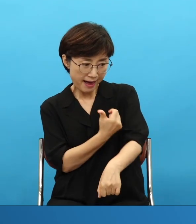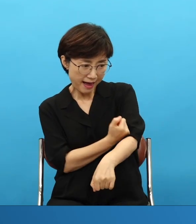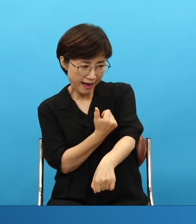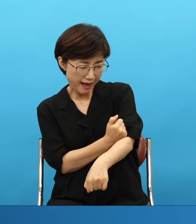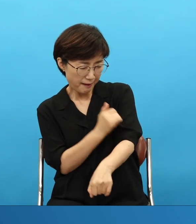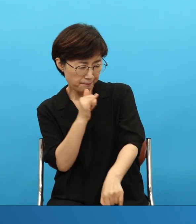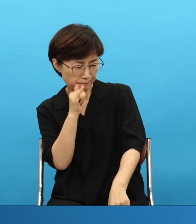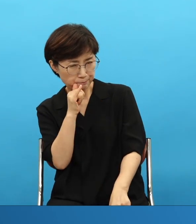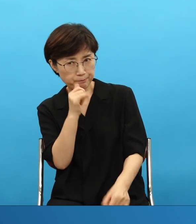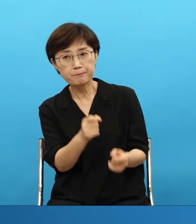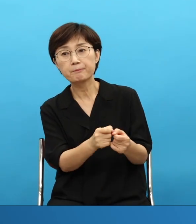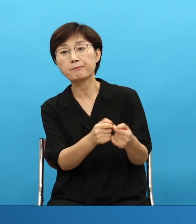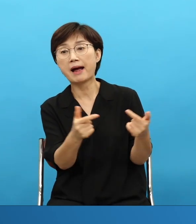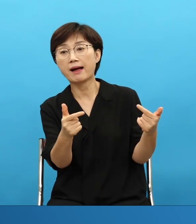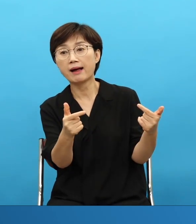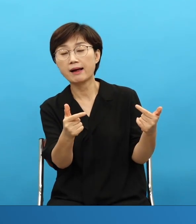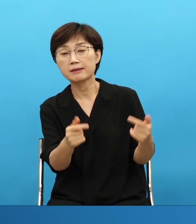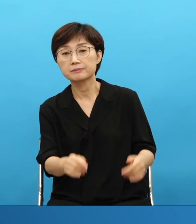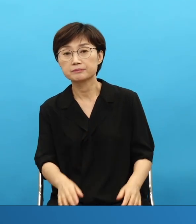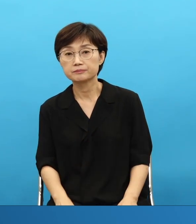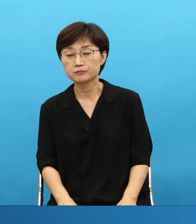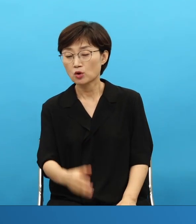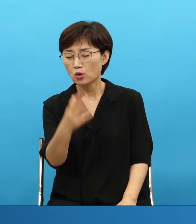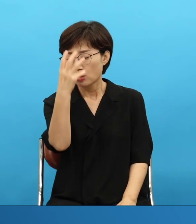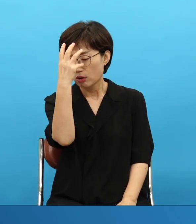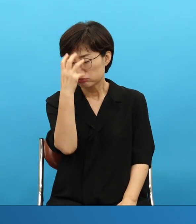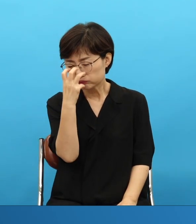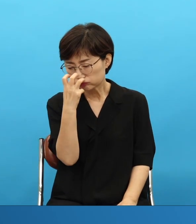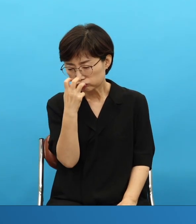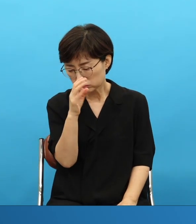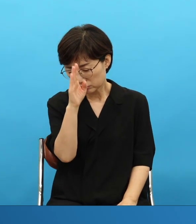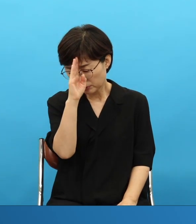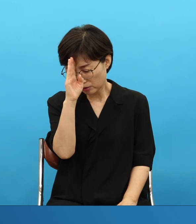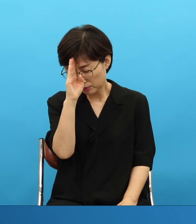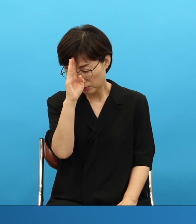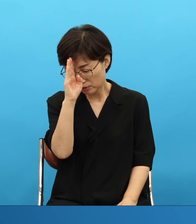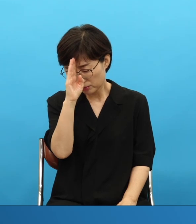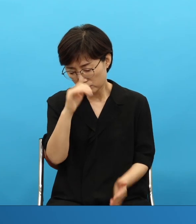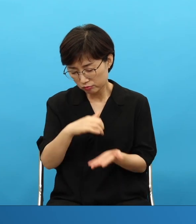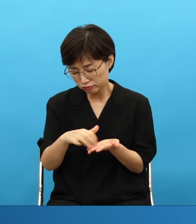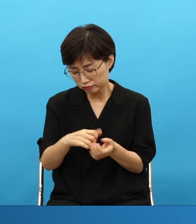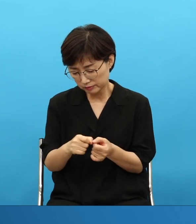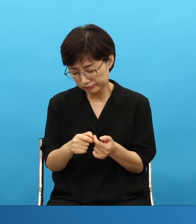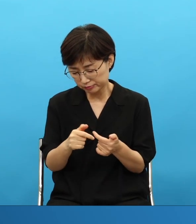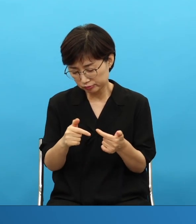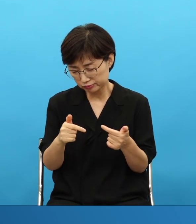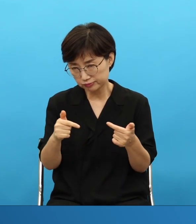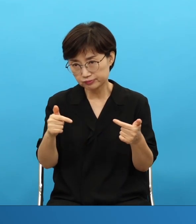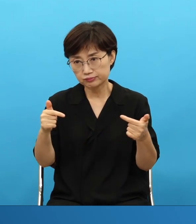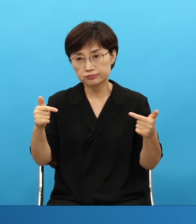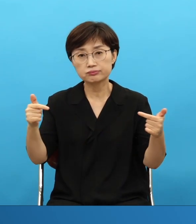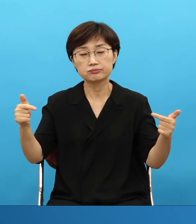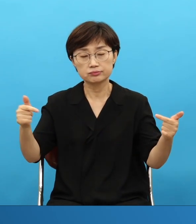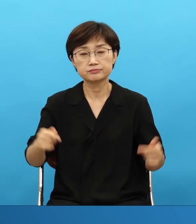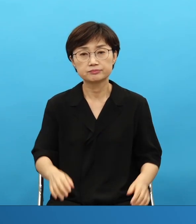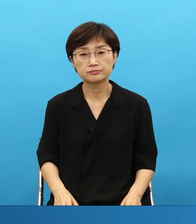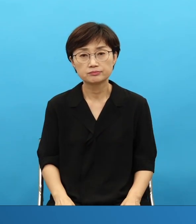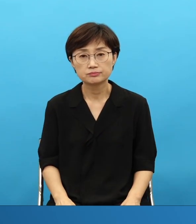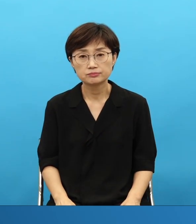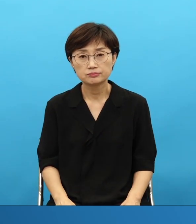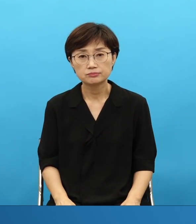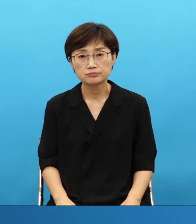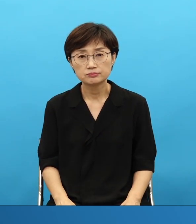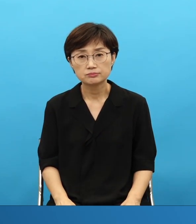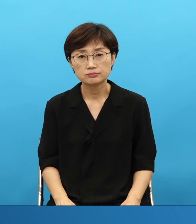drugs. 뭐 우울증 환자가 계속 급증하고 있고요. And we have depression patients are on the